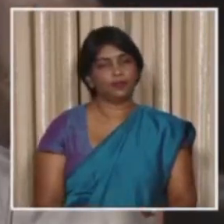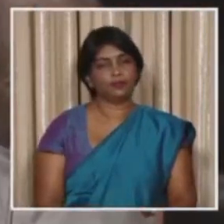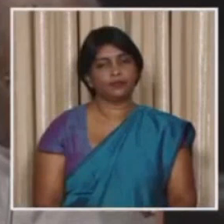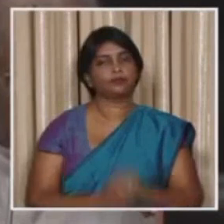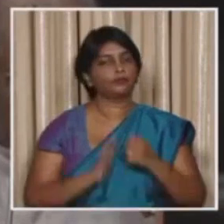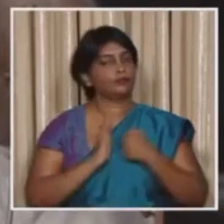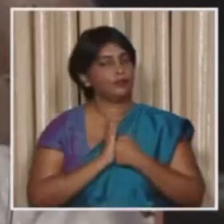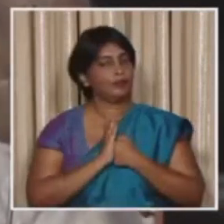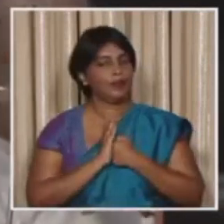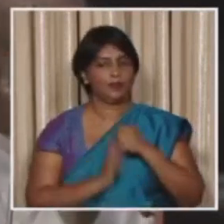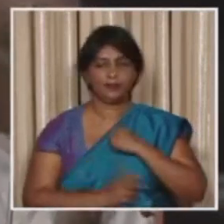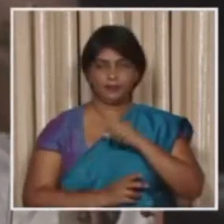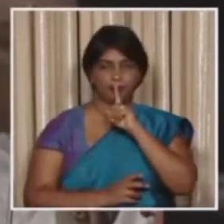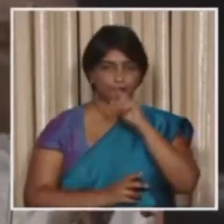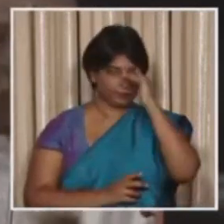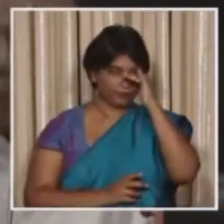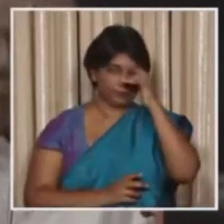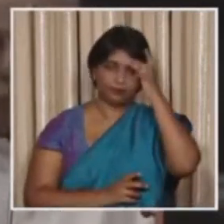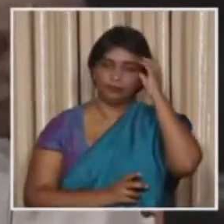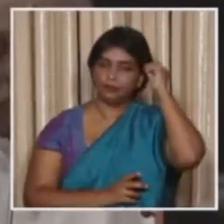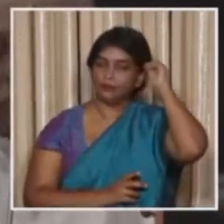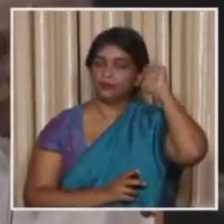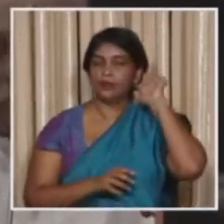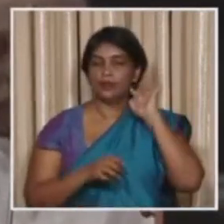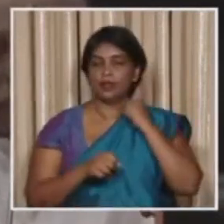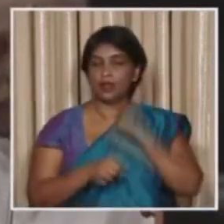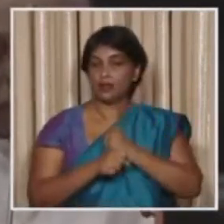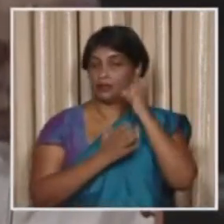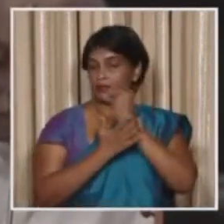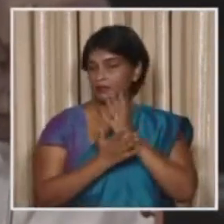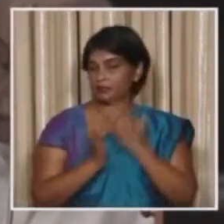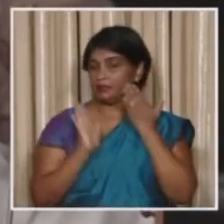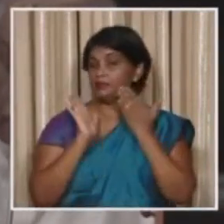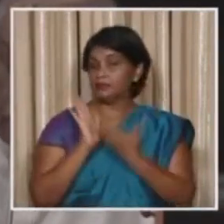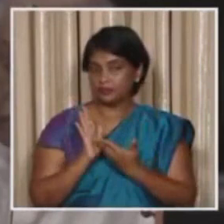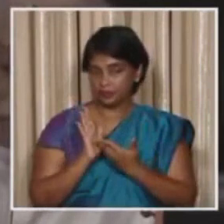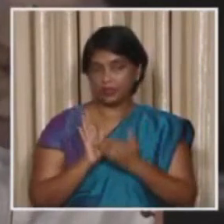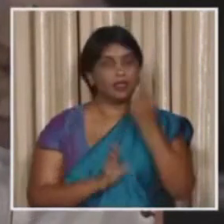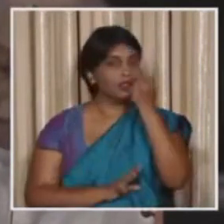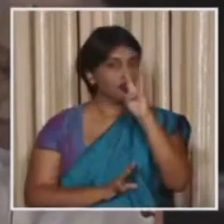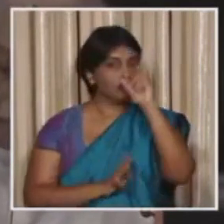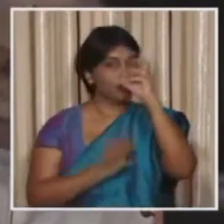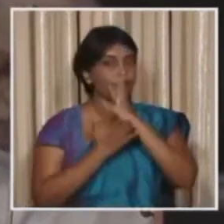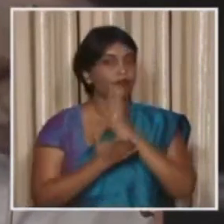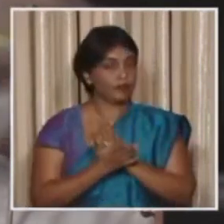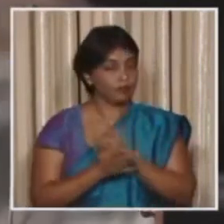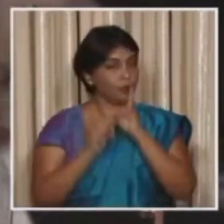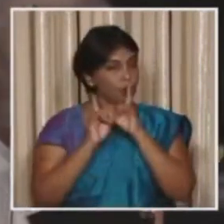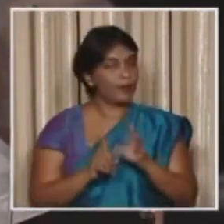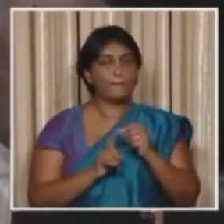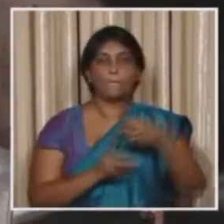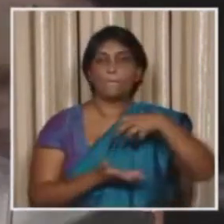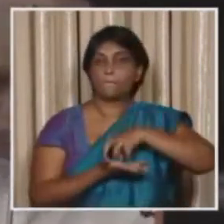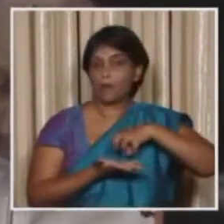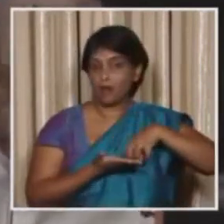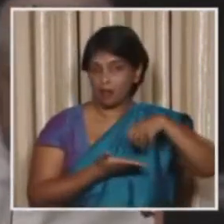கரு கதாநாயகத்துமணி ஆண்டுக்கும வியாஸ்தாவட்ட கெனேன லத தாத்துங்கினி சங்சோதனை மகிம் பலாத் சபா